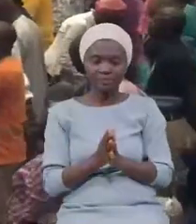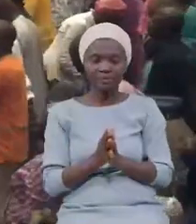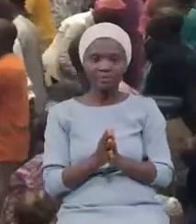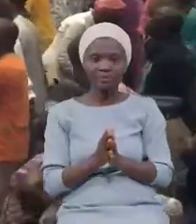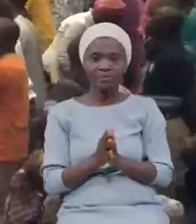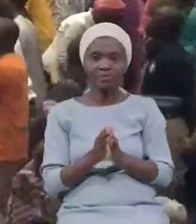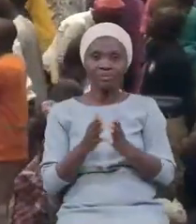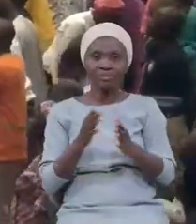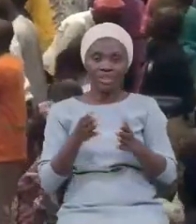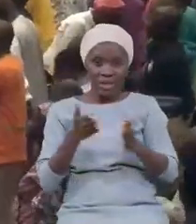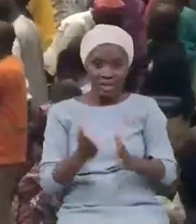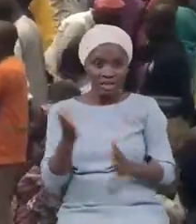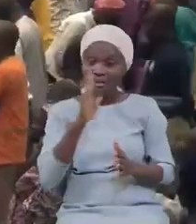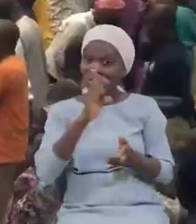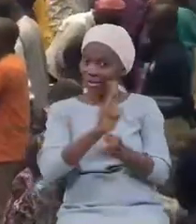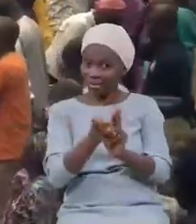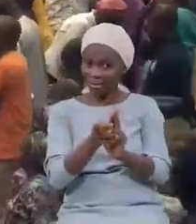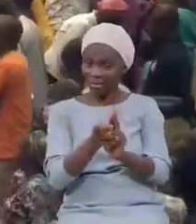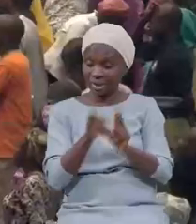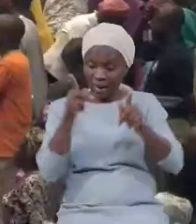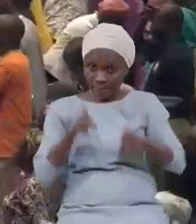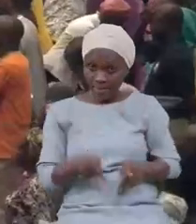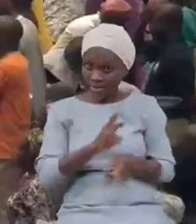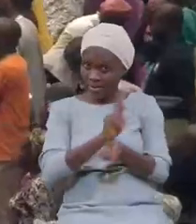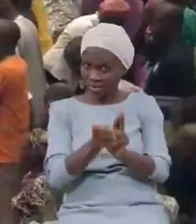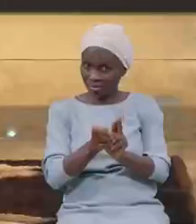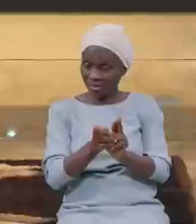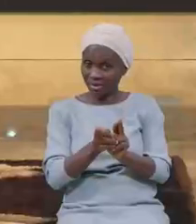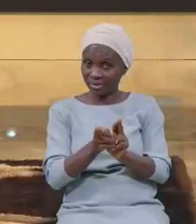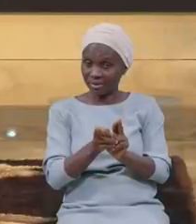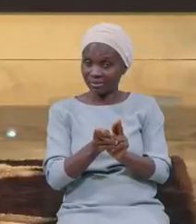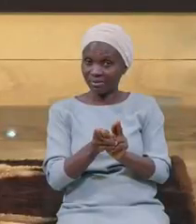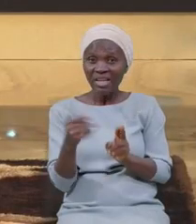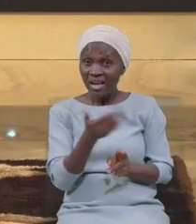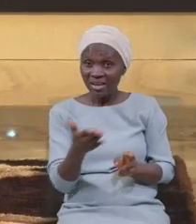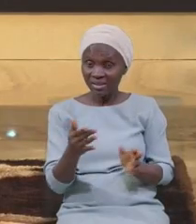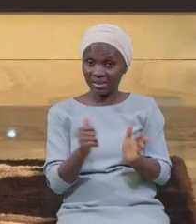Qu'il est la repentance personnelle,